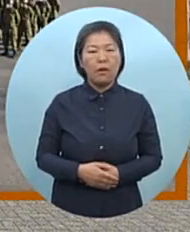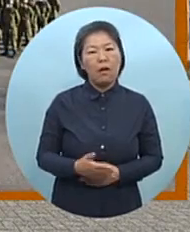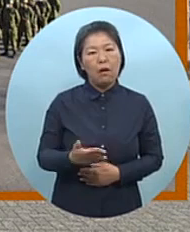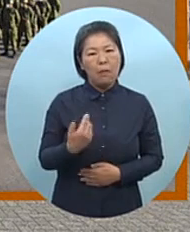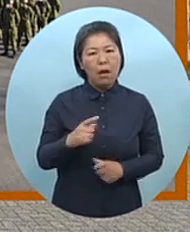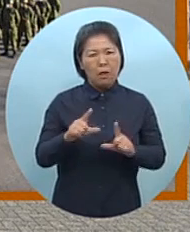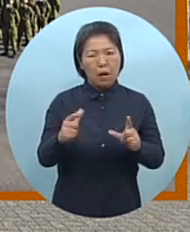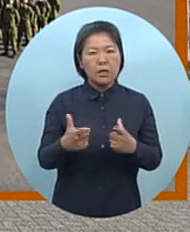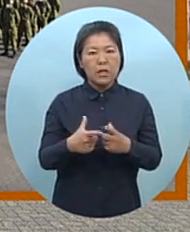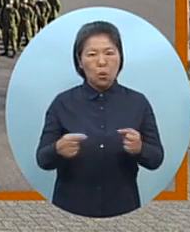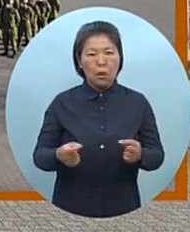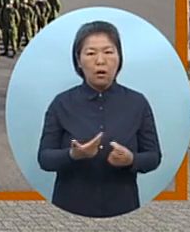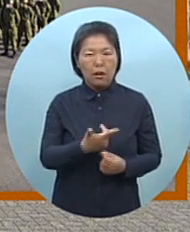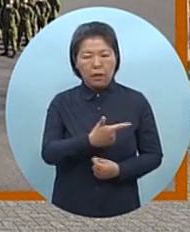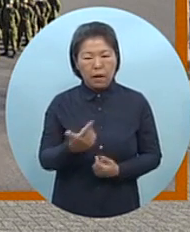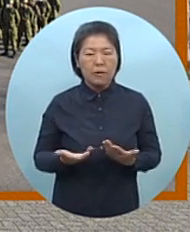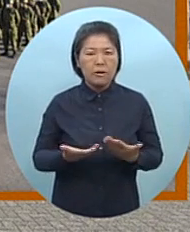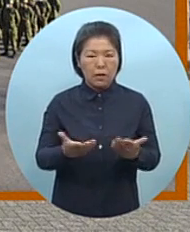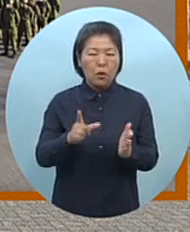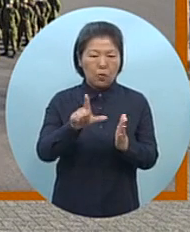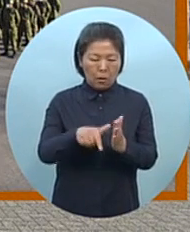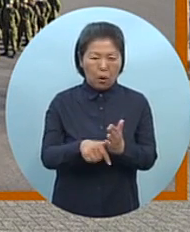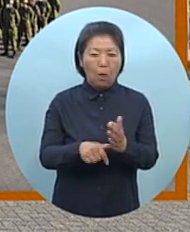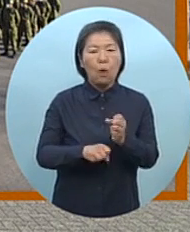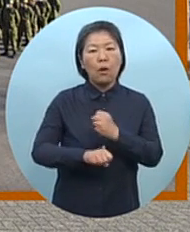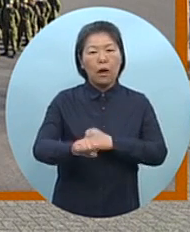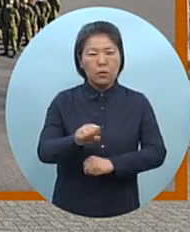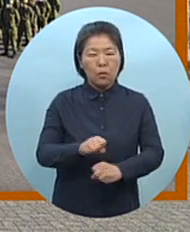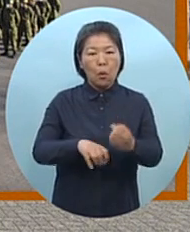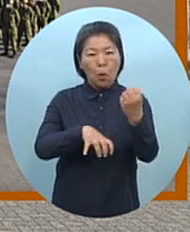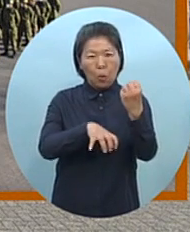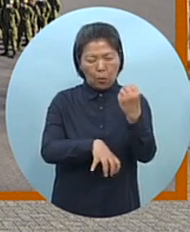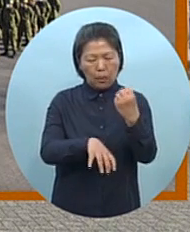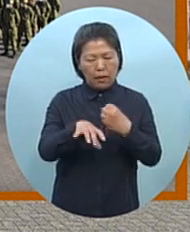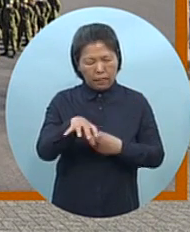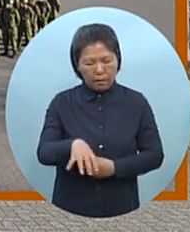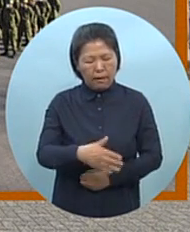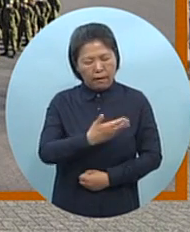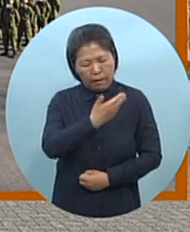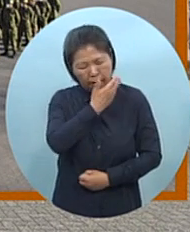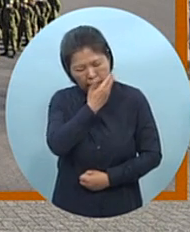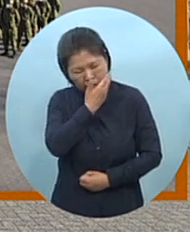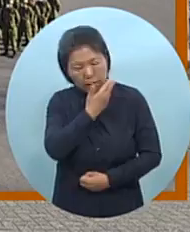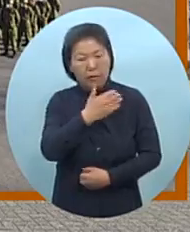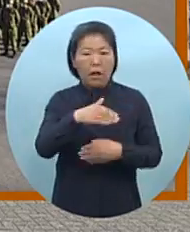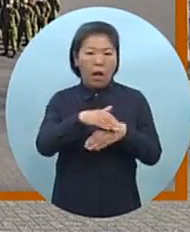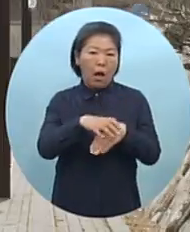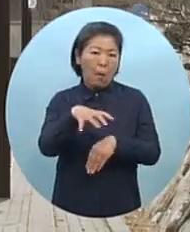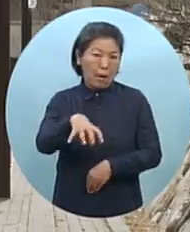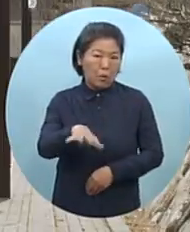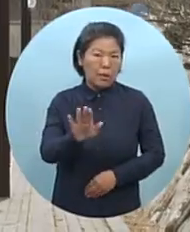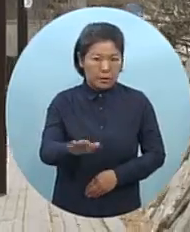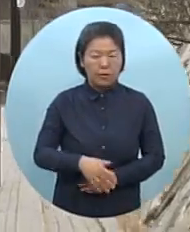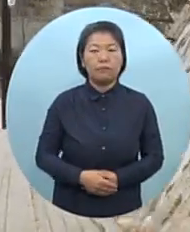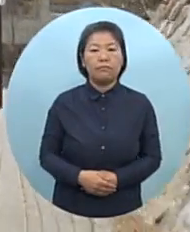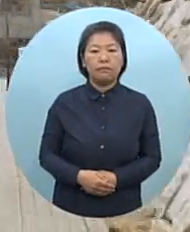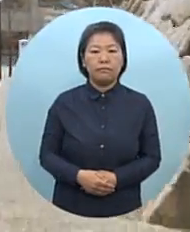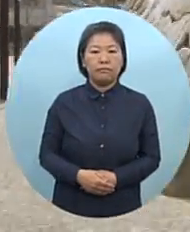東日本大震災の時は防災活動拠点として重要な役割を果たしまし